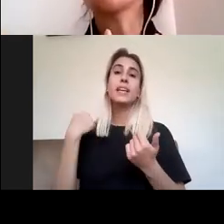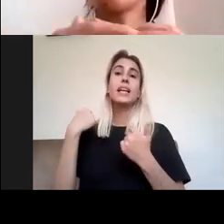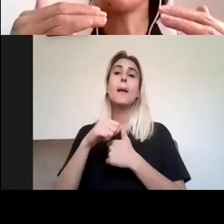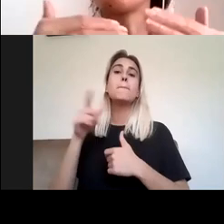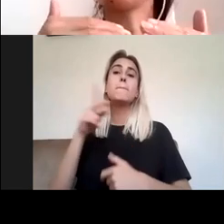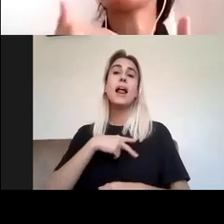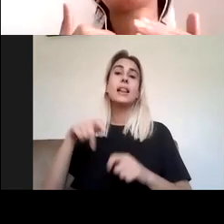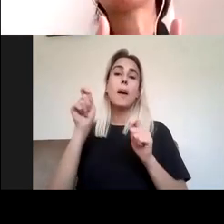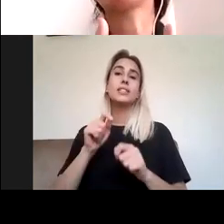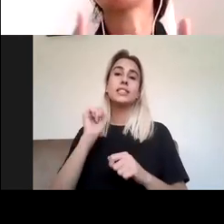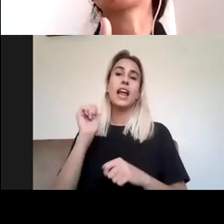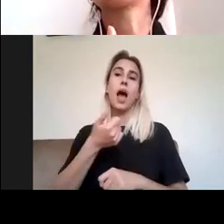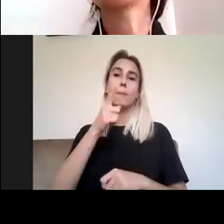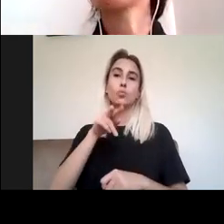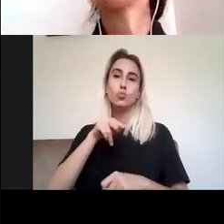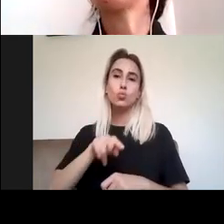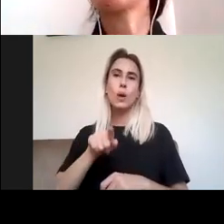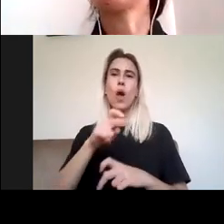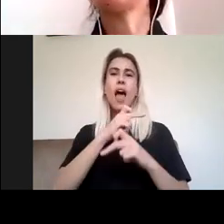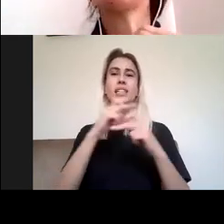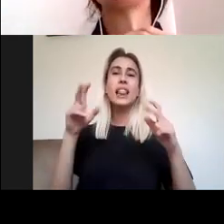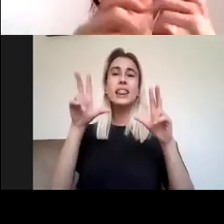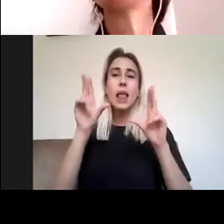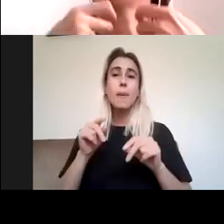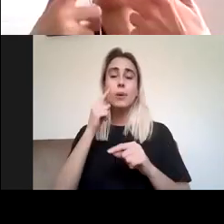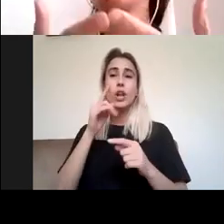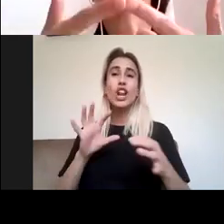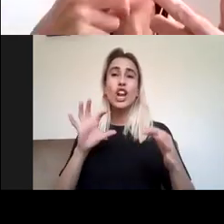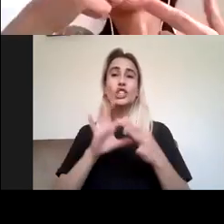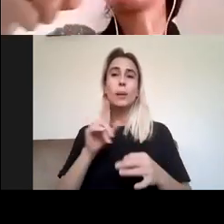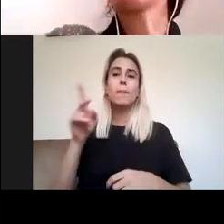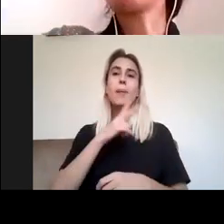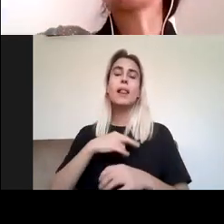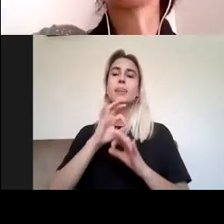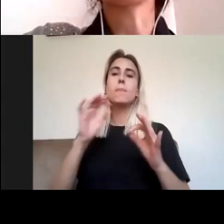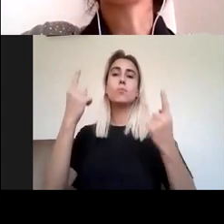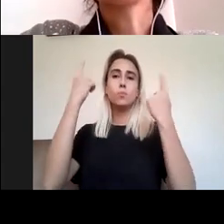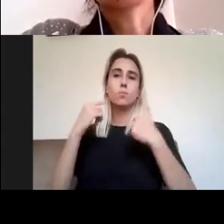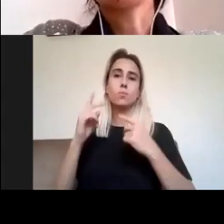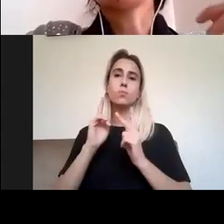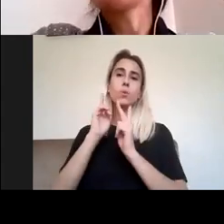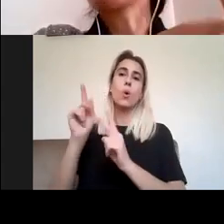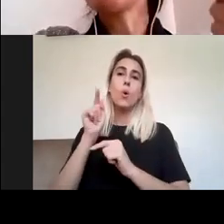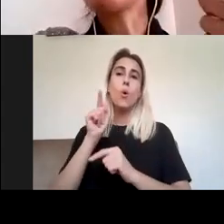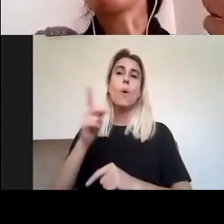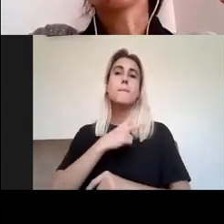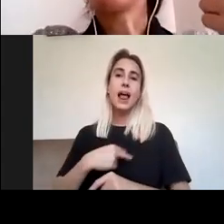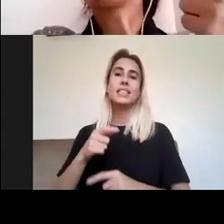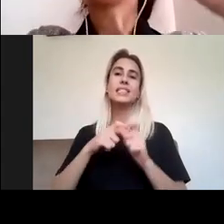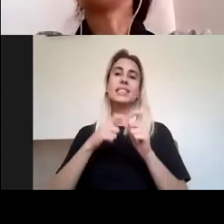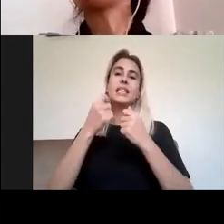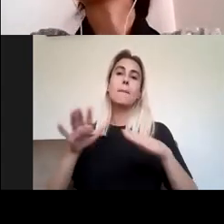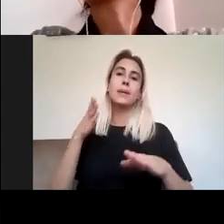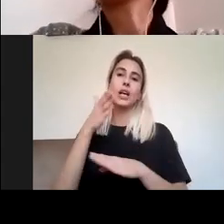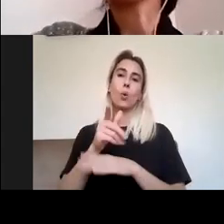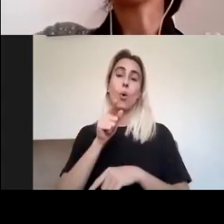bir süreç ve bu eksikliklerin tamamlanmasına ilişkin de yine tabii tam yükümlü olarak belediyeler sisteme giriyor. Ama